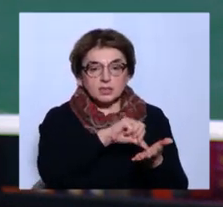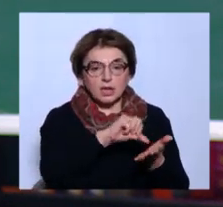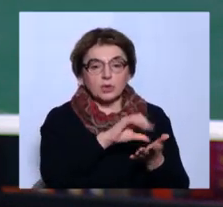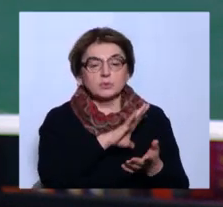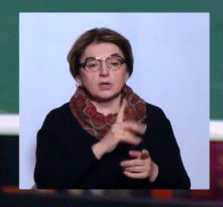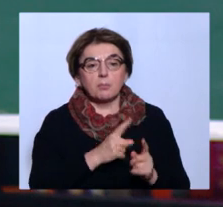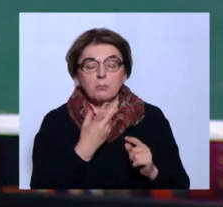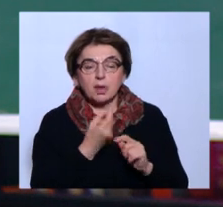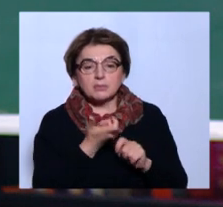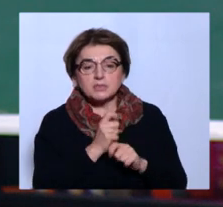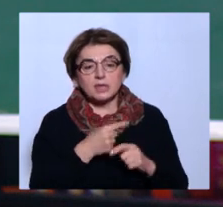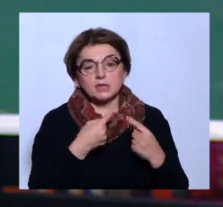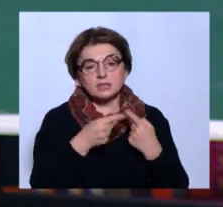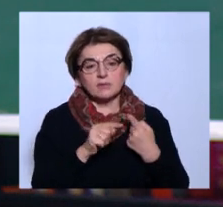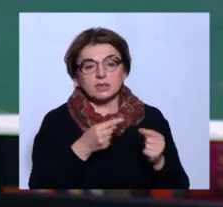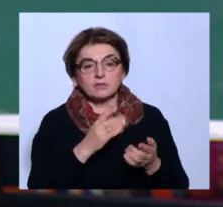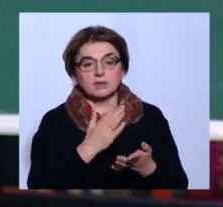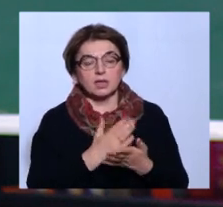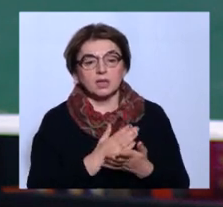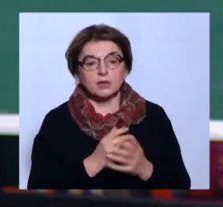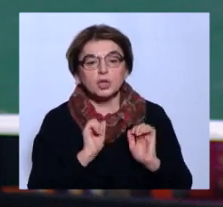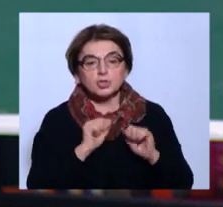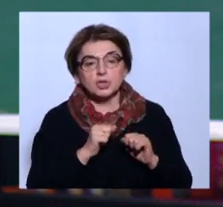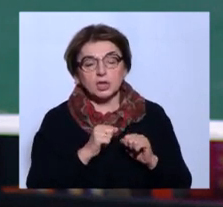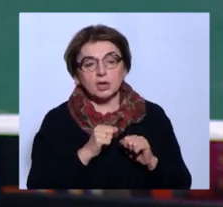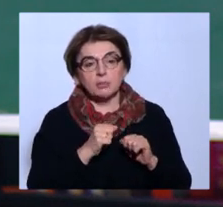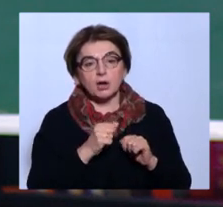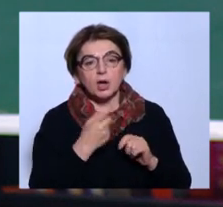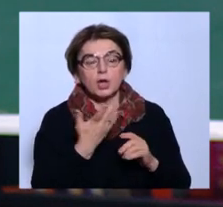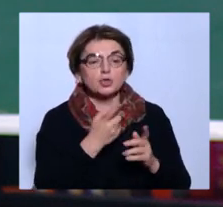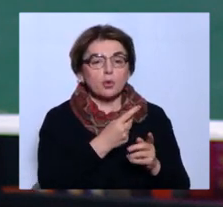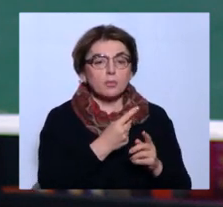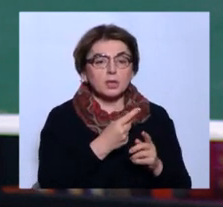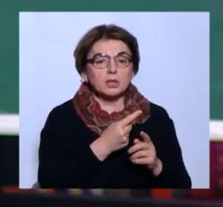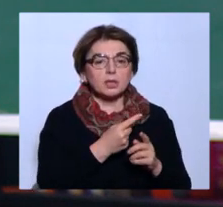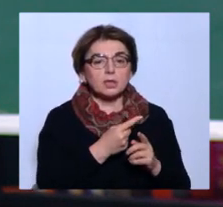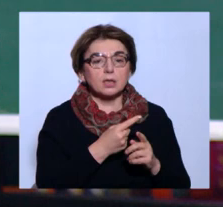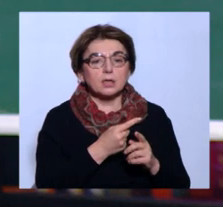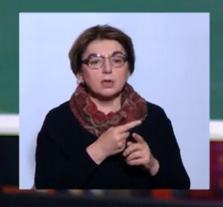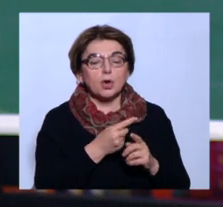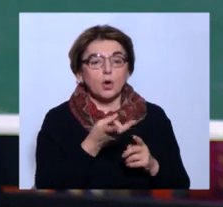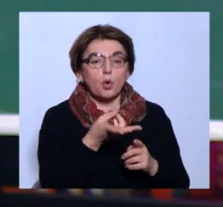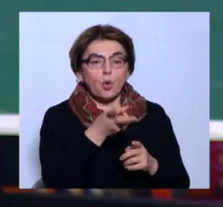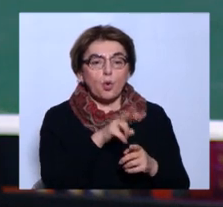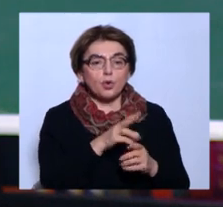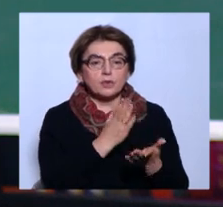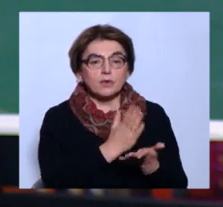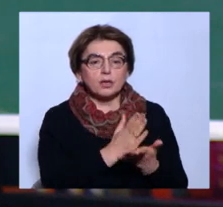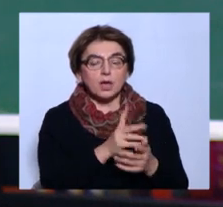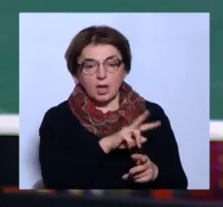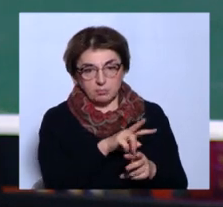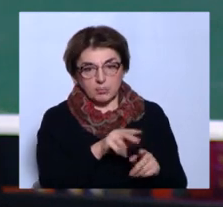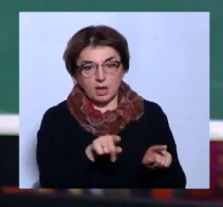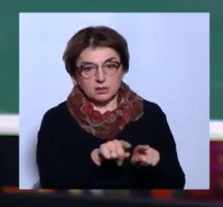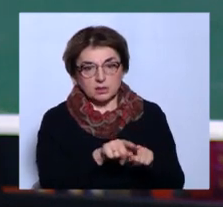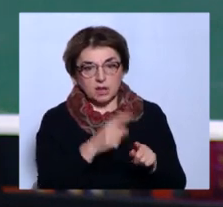ისინი იმდენად განსხვავდებოდნენ ერთმანეთს, რომ შეიძლება გაგვიჭირდეს, რომ ვთქვათ, რომ აი ეს ორი არსება არის ერთი და